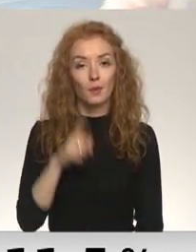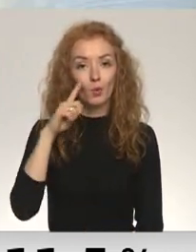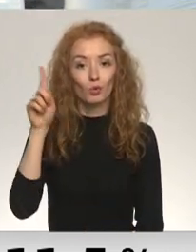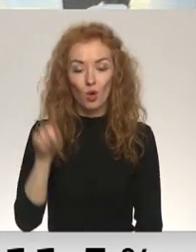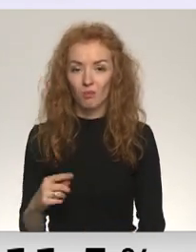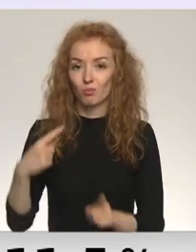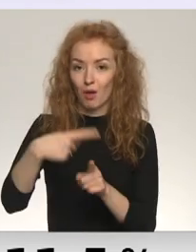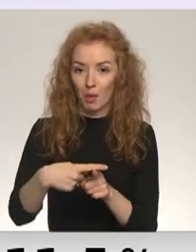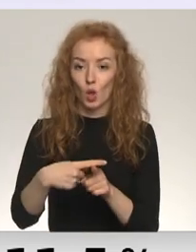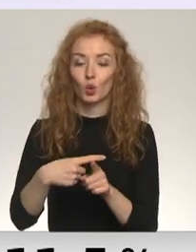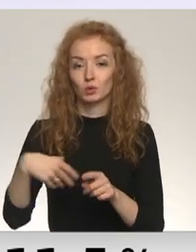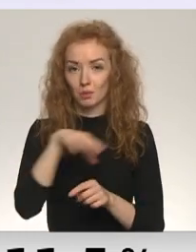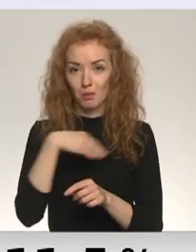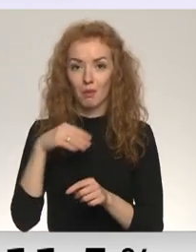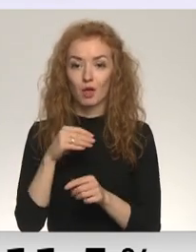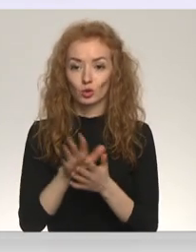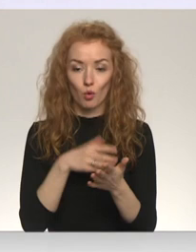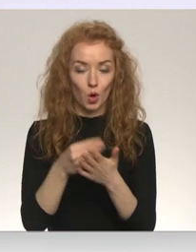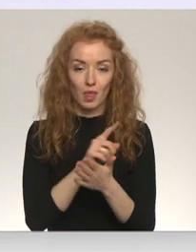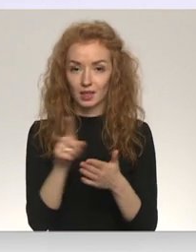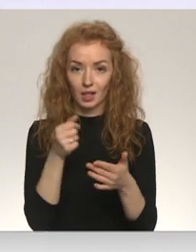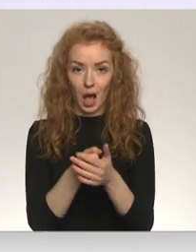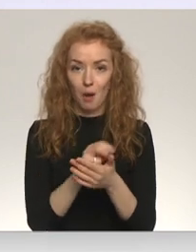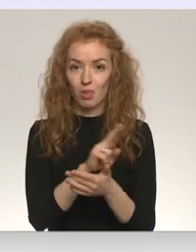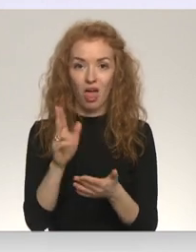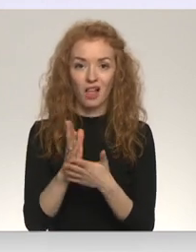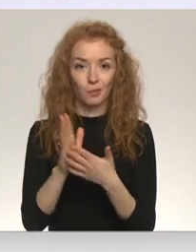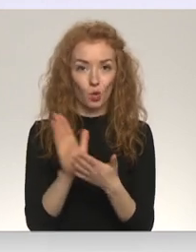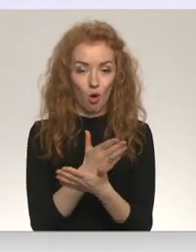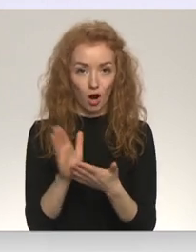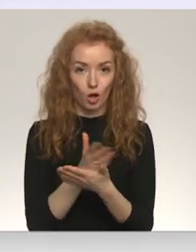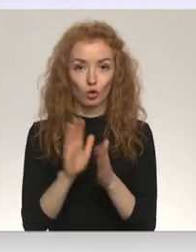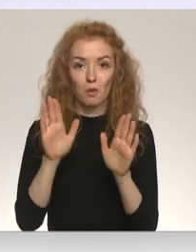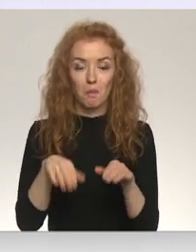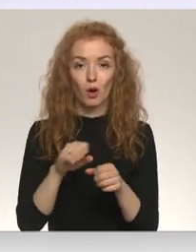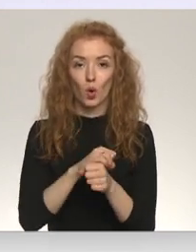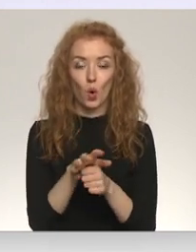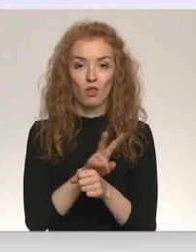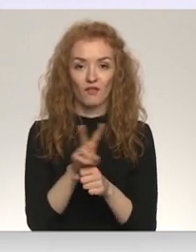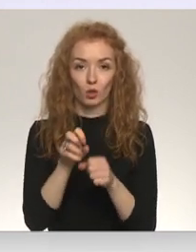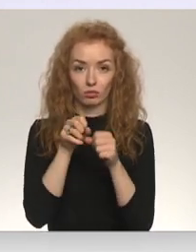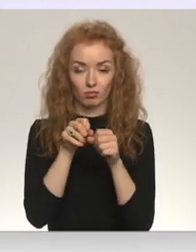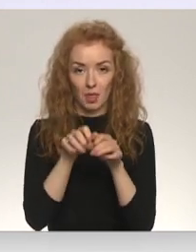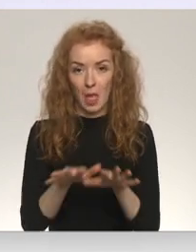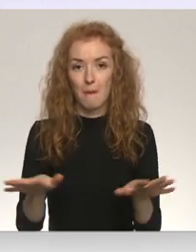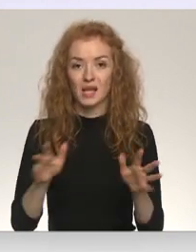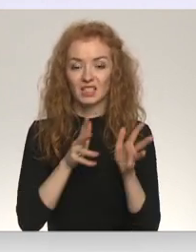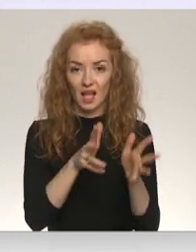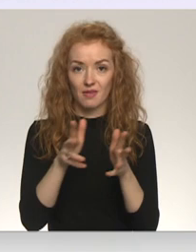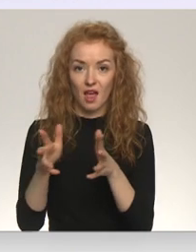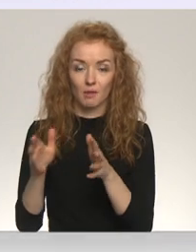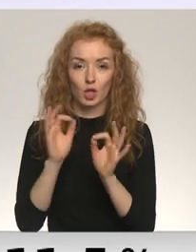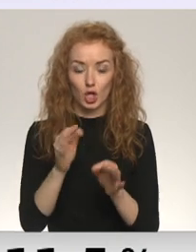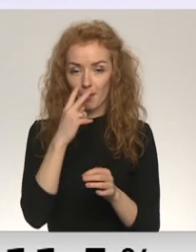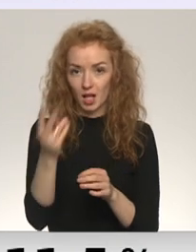vēl nāk tas, ko mēs vēl joprojām līdz galam neatrisinājām attiecībā uz pandēmijas ietekmi, kādēļ mēs redzējām ļoti